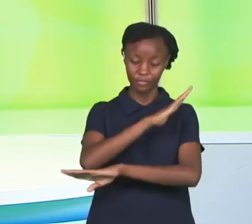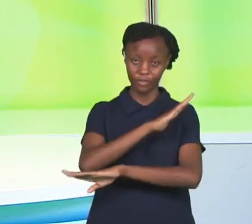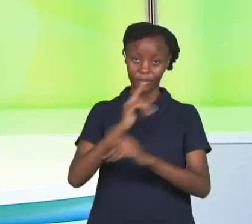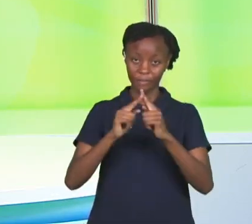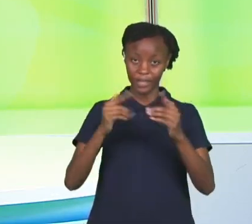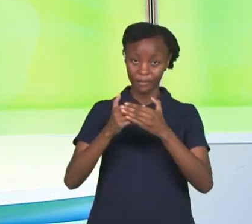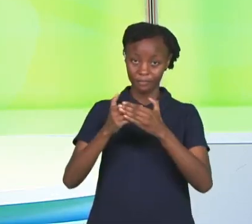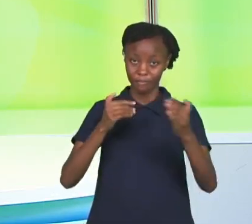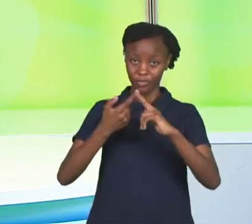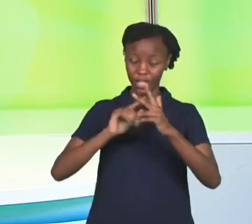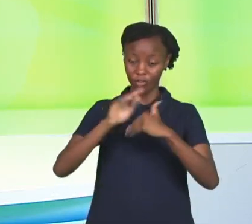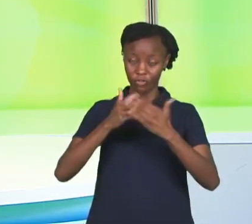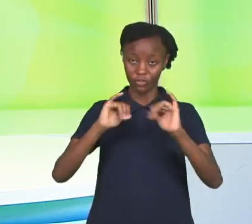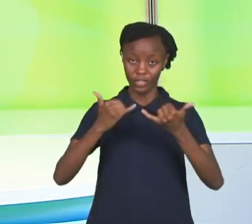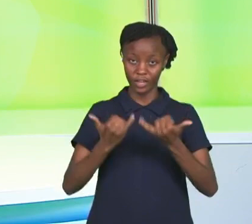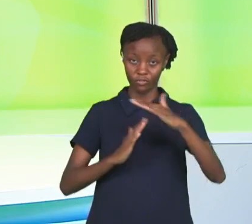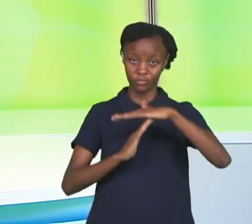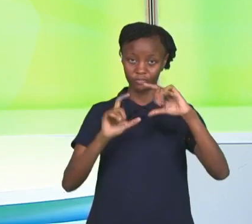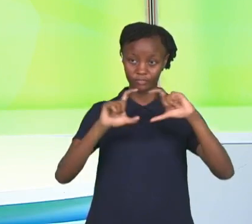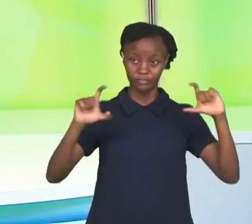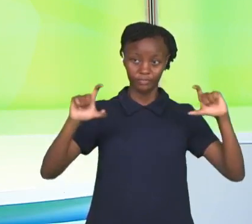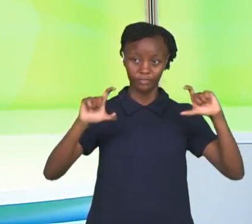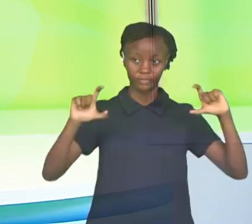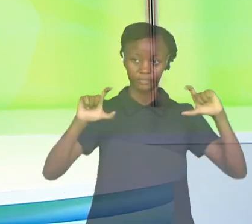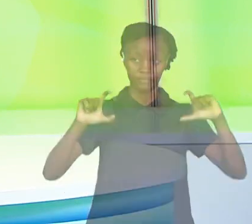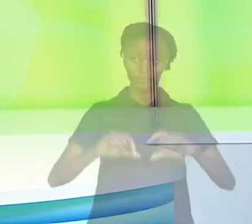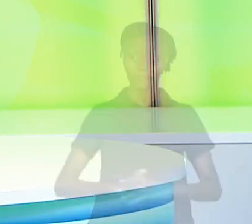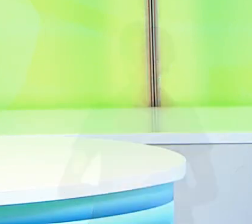chungu chetu cha matangazo, tupate video kezo.